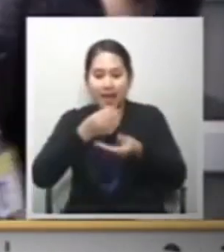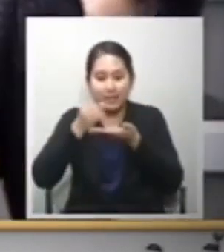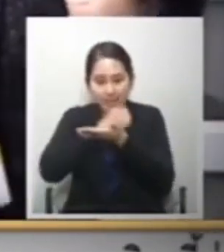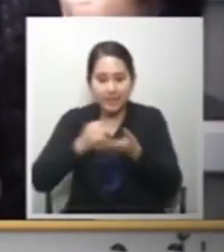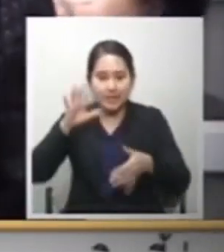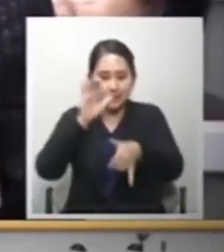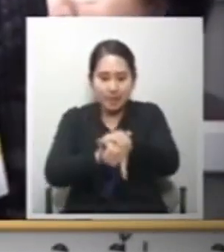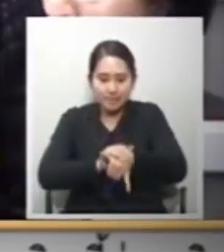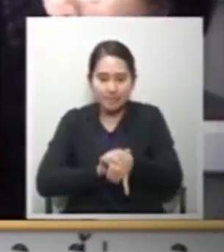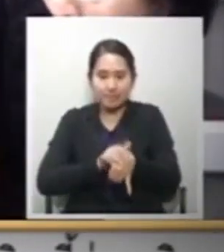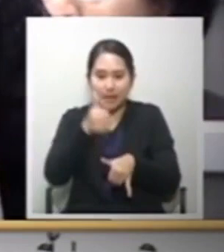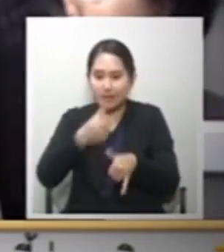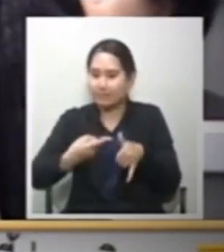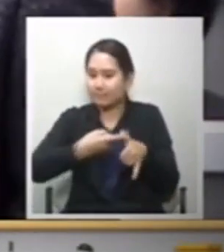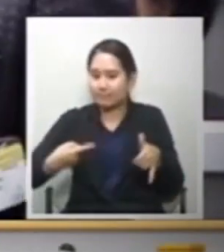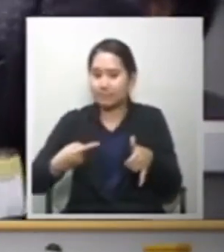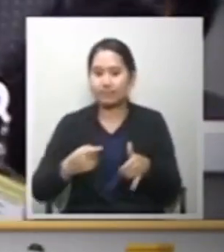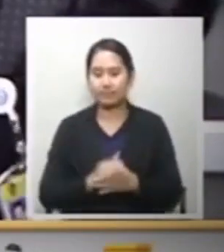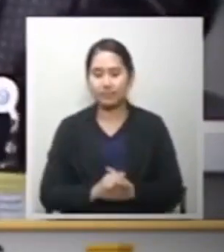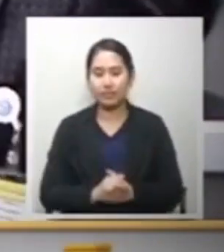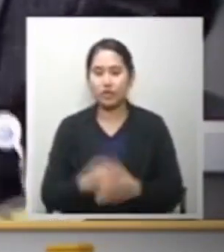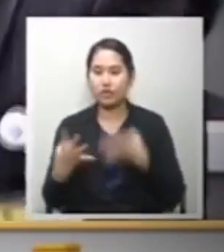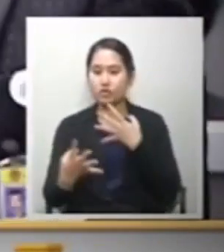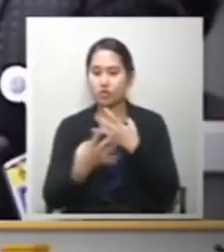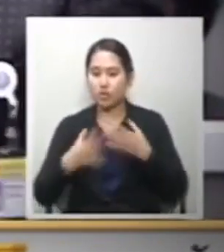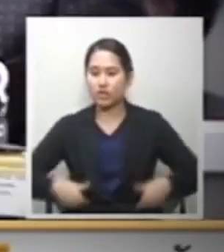ได้นะประหารชีวิตติดคุกต